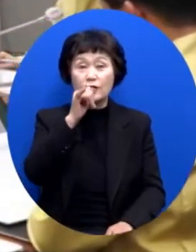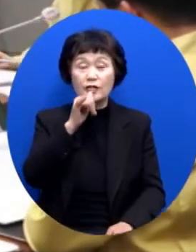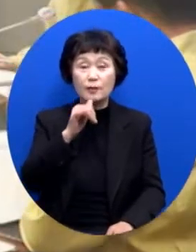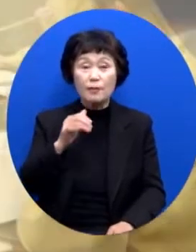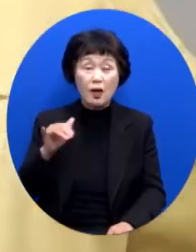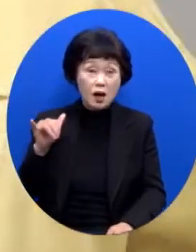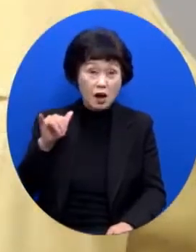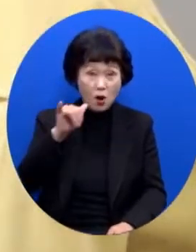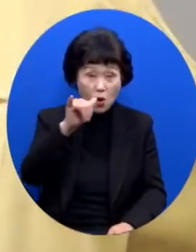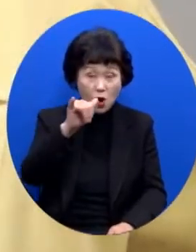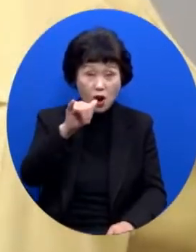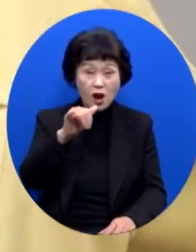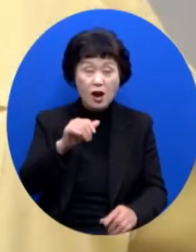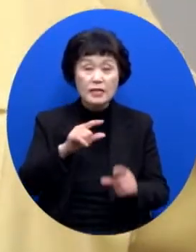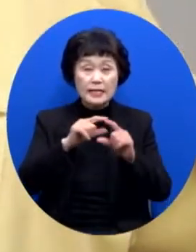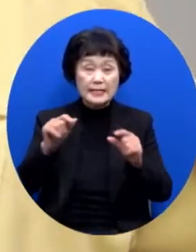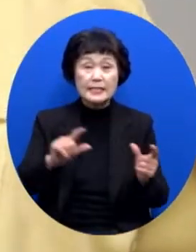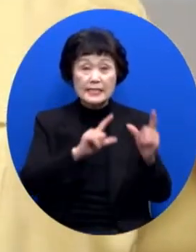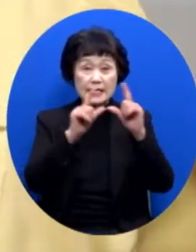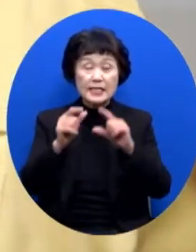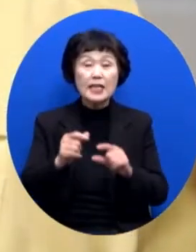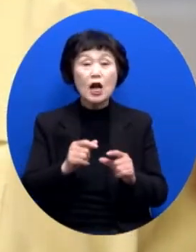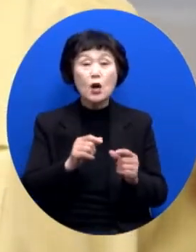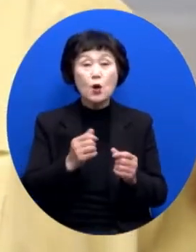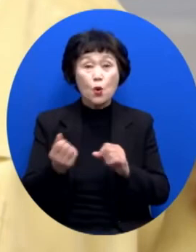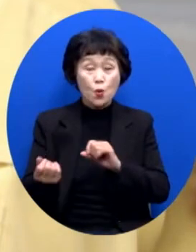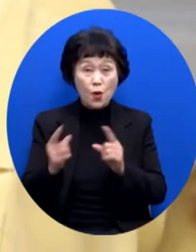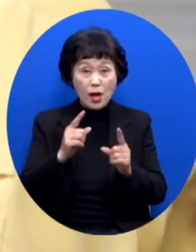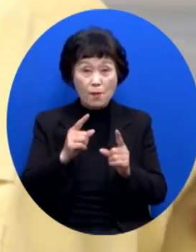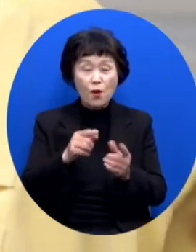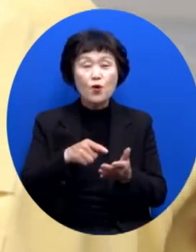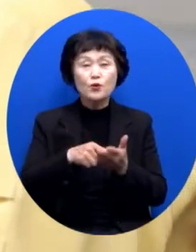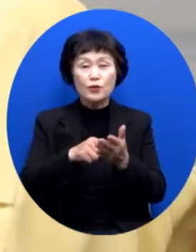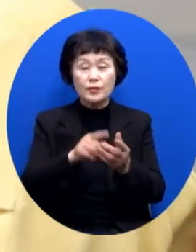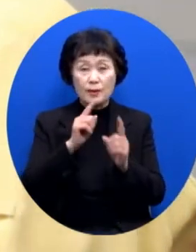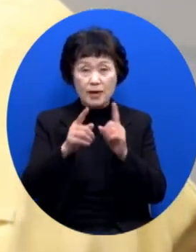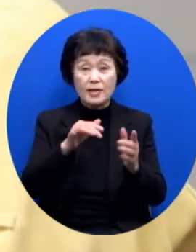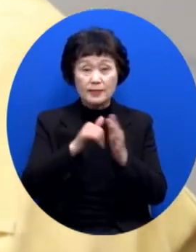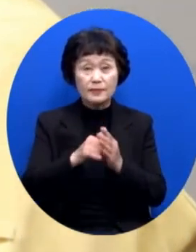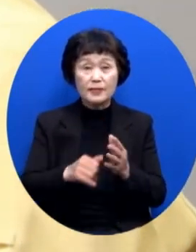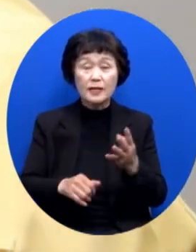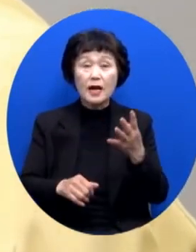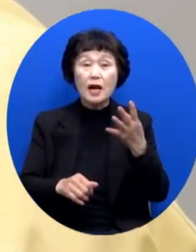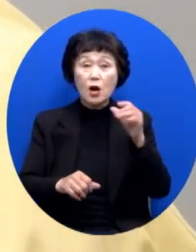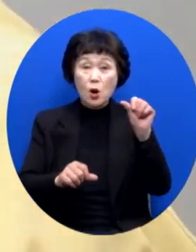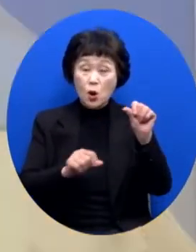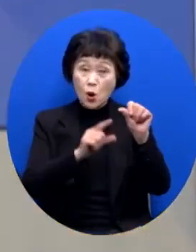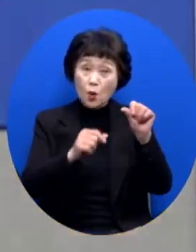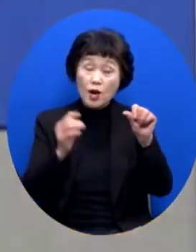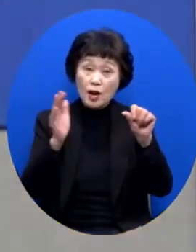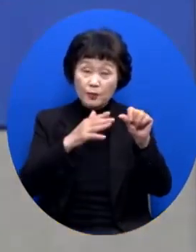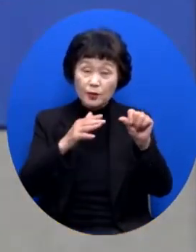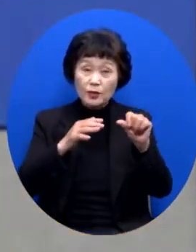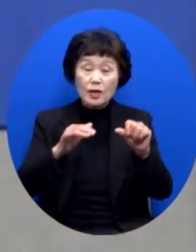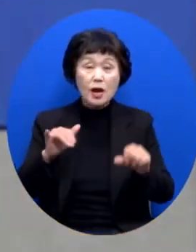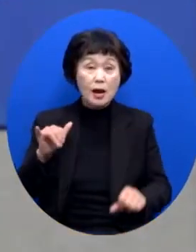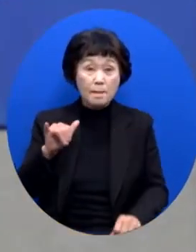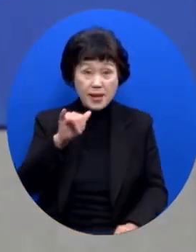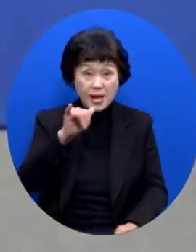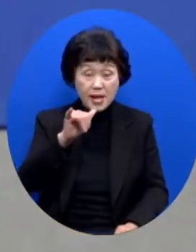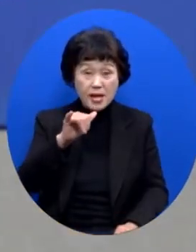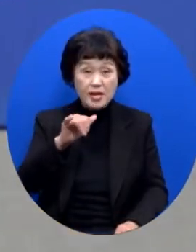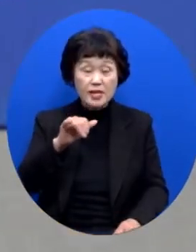추진한다고 밝혔습니다. 이에 따라 다음 달부터 국제선 운항 횟수를 매달 주 100회씩 증편하고